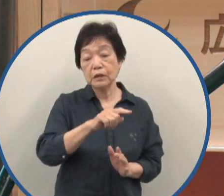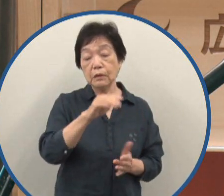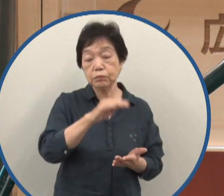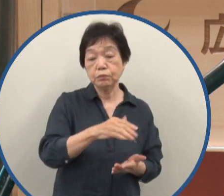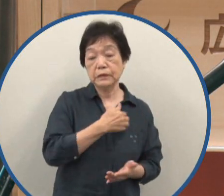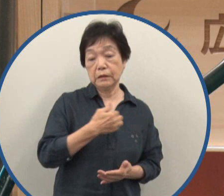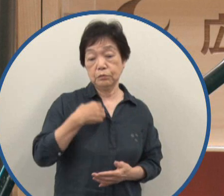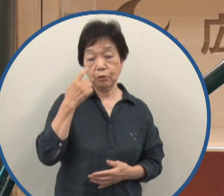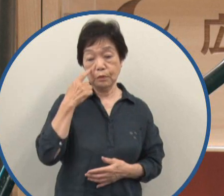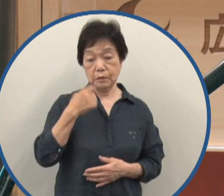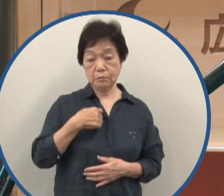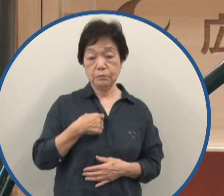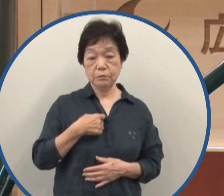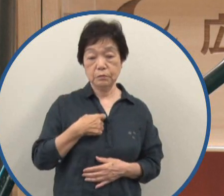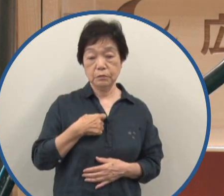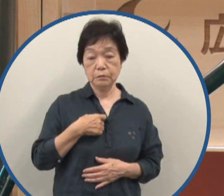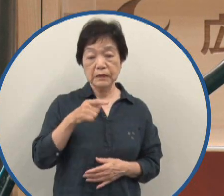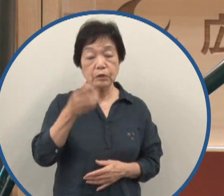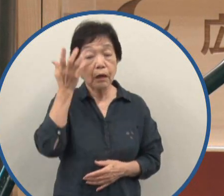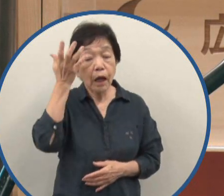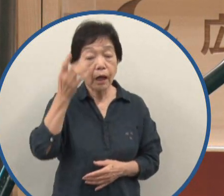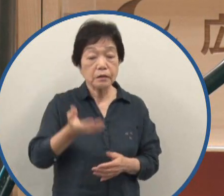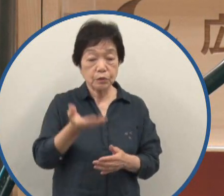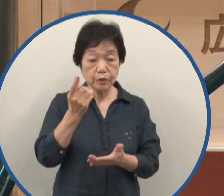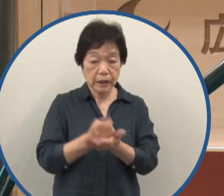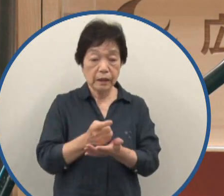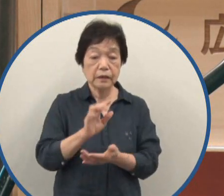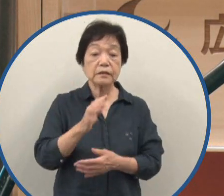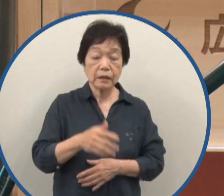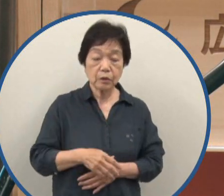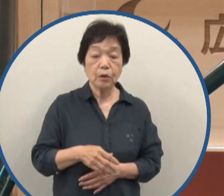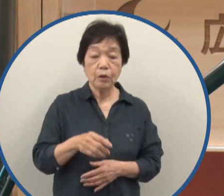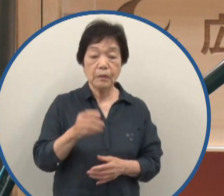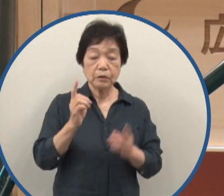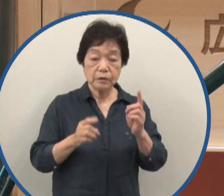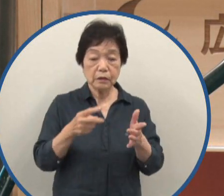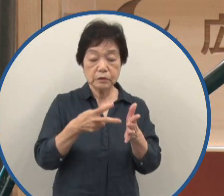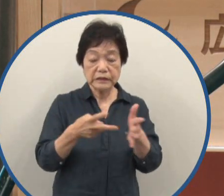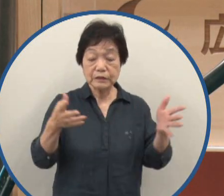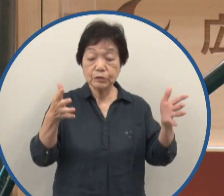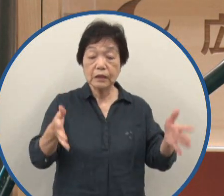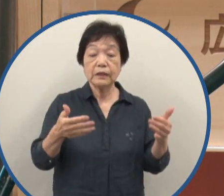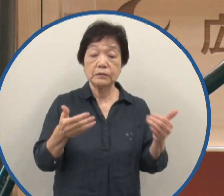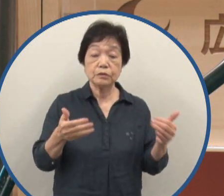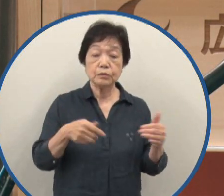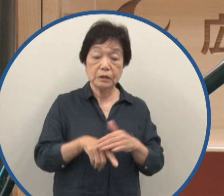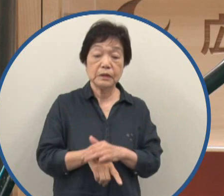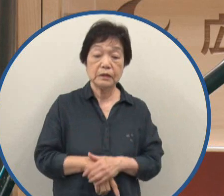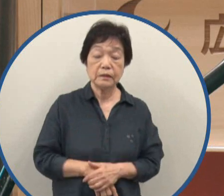、あのシミュレーション上ですね、まあ、それで2週間ぐらい必要だということです。